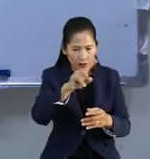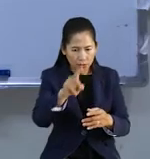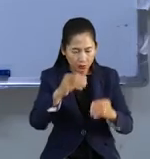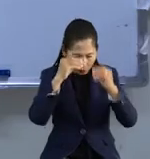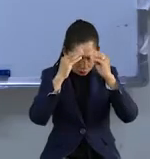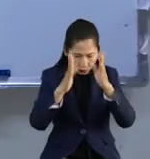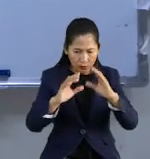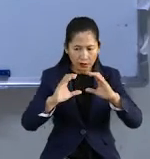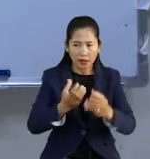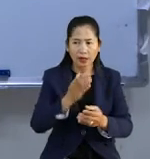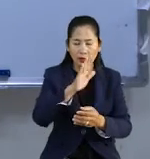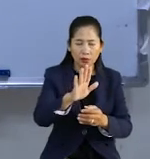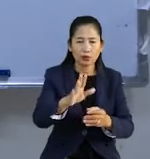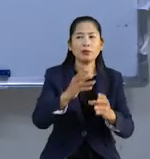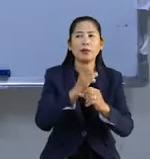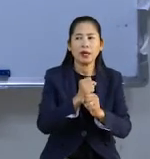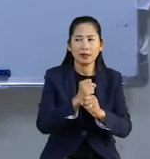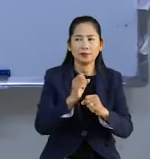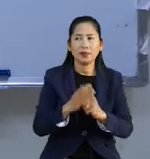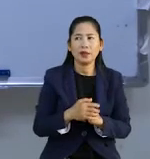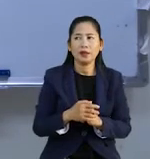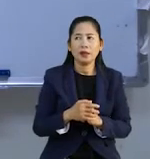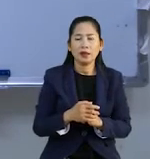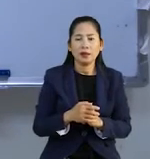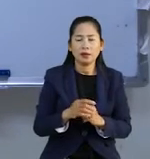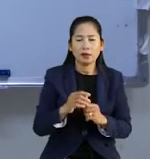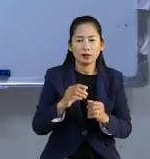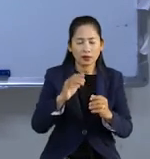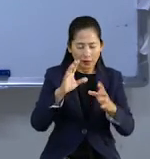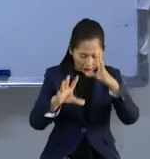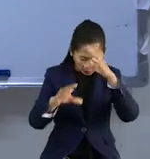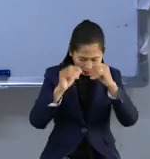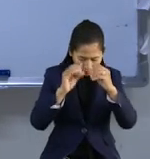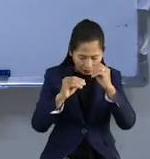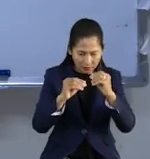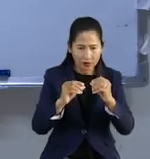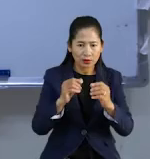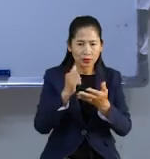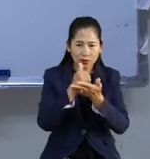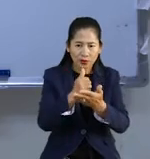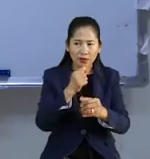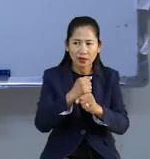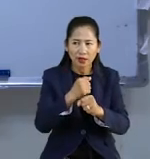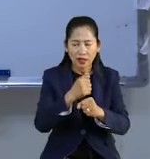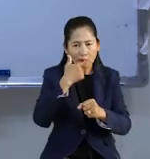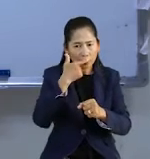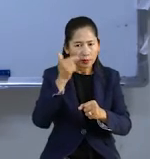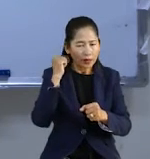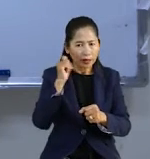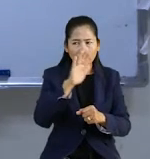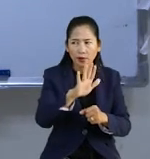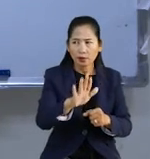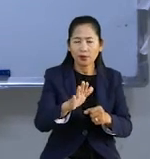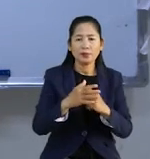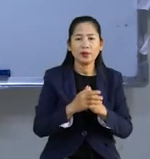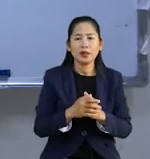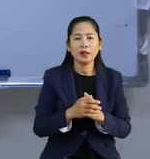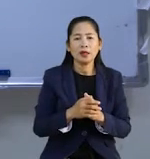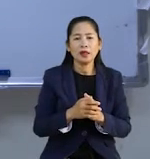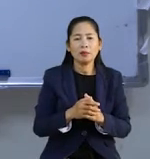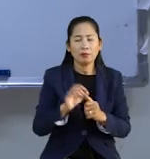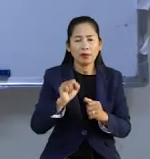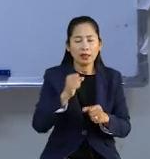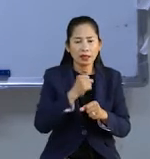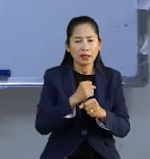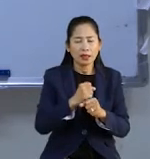ครูเนี่ยครูประจำหน้าบังโกนบ้านบ้านกลายบีการเรียนสดสมช่วยทั่วกลางเงี่ยโลกปงแนบได้ดอกบังโกนพ้อง